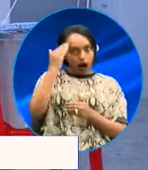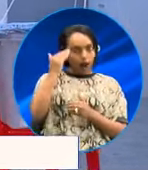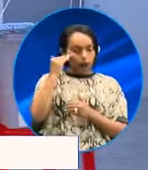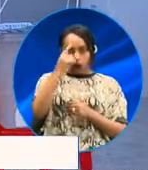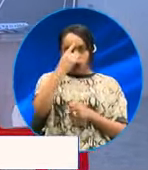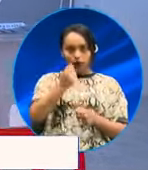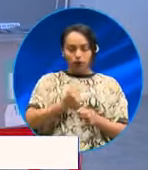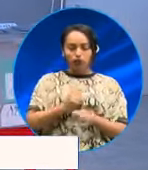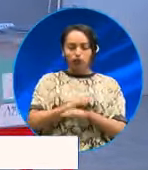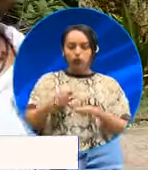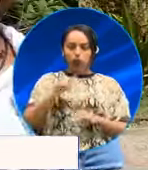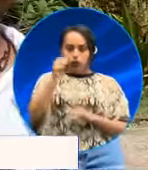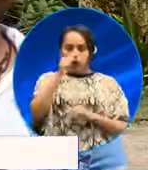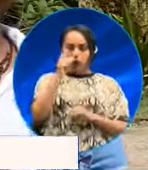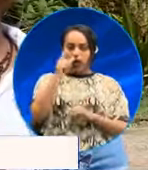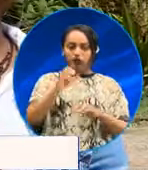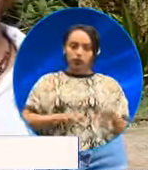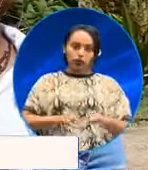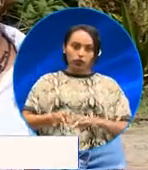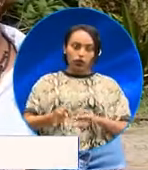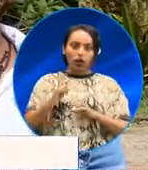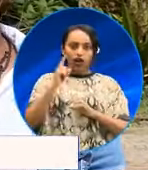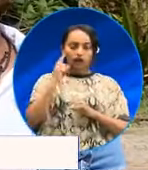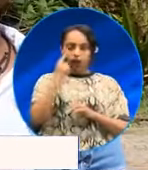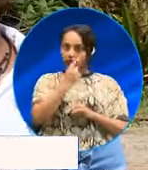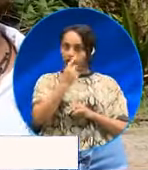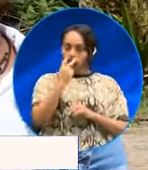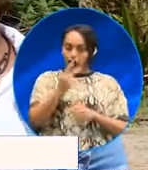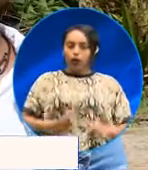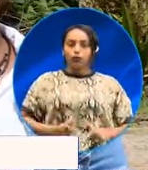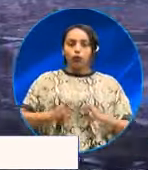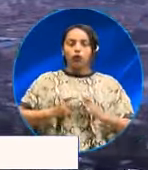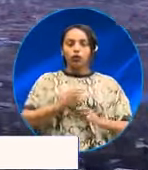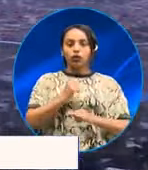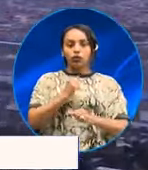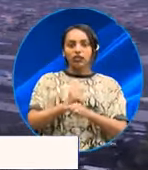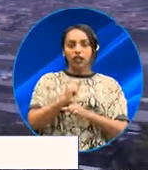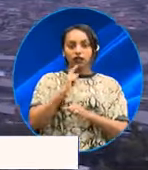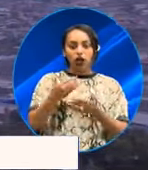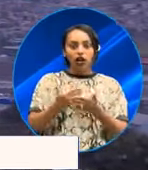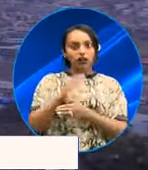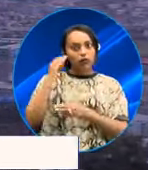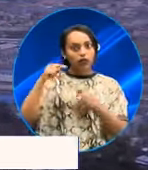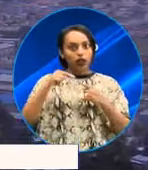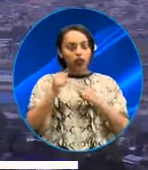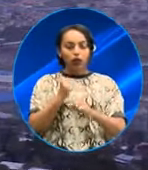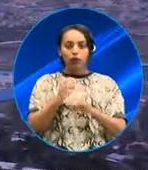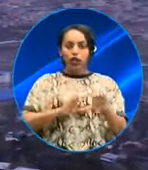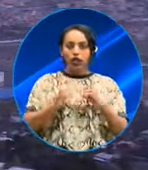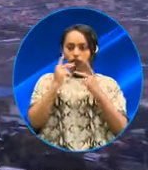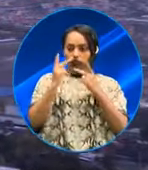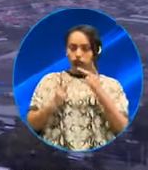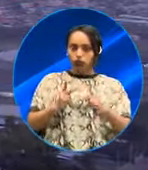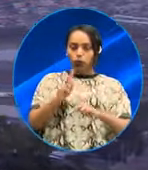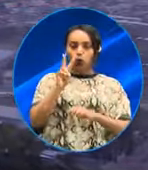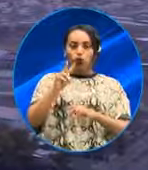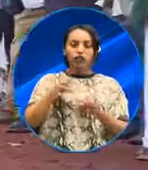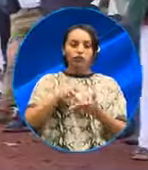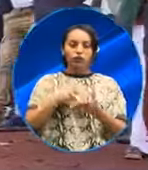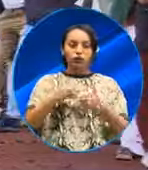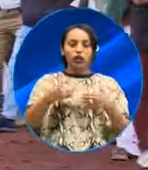አይምሮን አሳምኖ በቃ ኢትዮጵያን አንድ አድርጎ በአንድ አይን ያየ መኖርና መስራት። አዲስ ሚዲያ ኔትወርክ ባደረገው የመስክ መልከታ